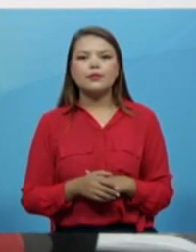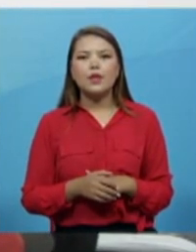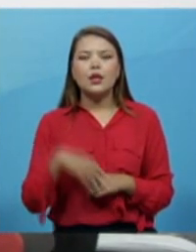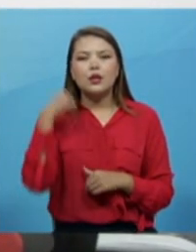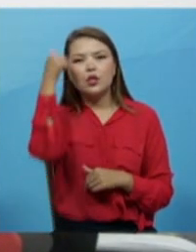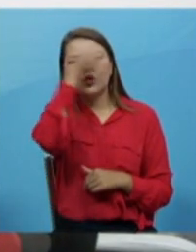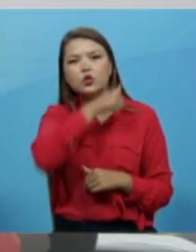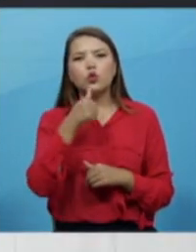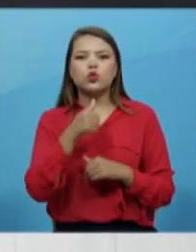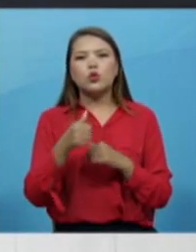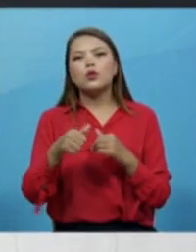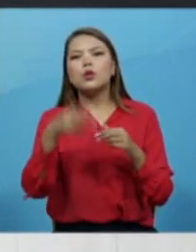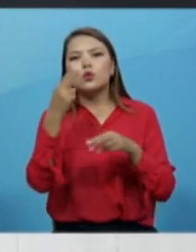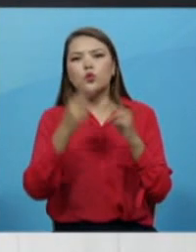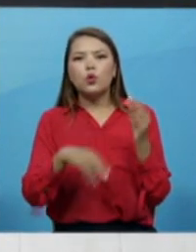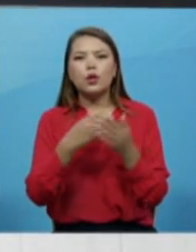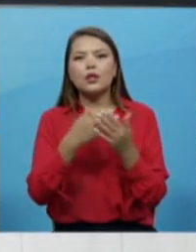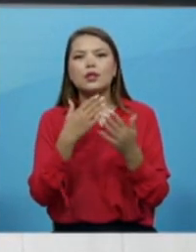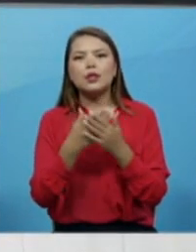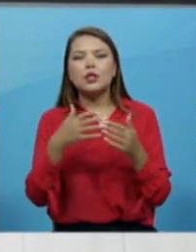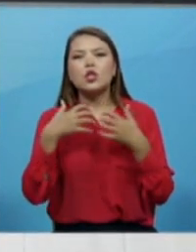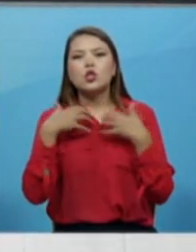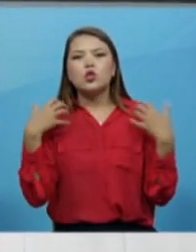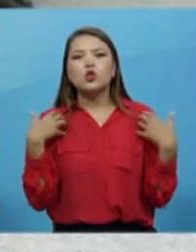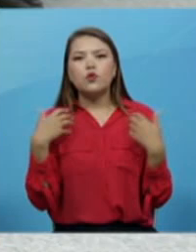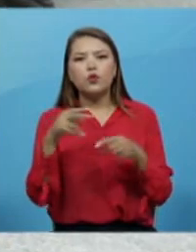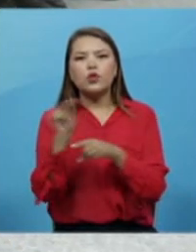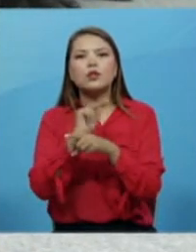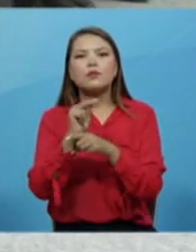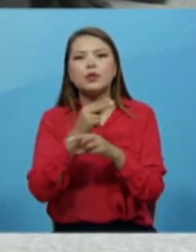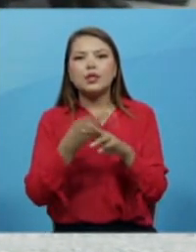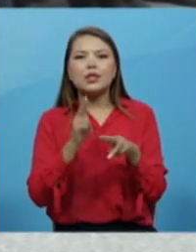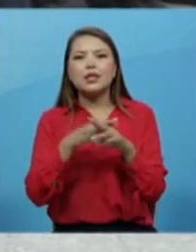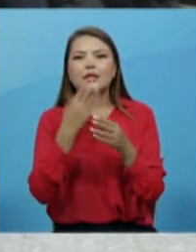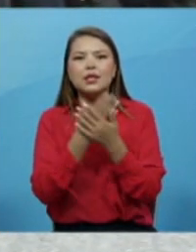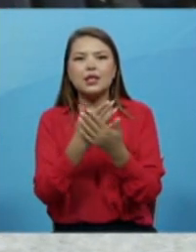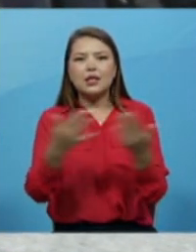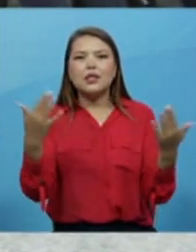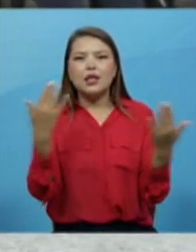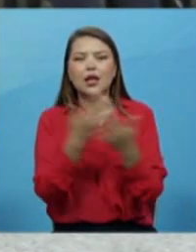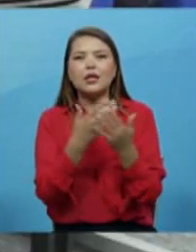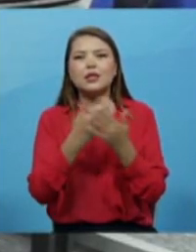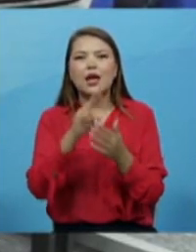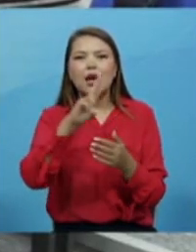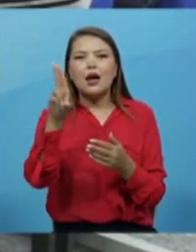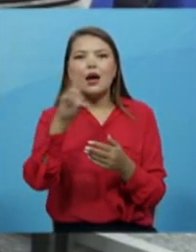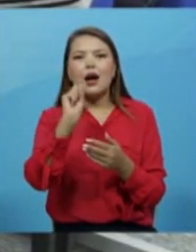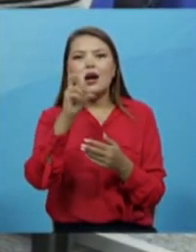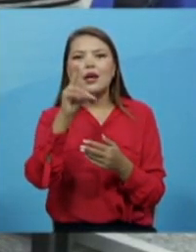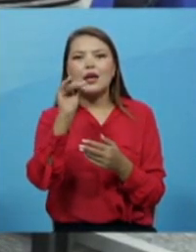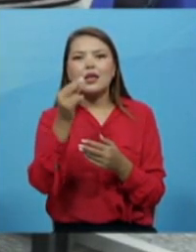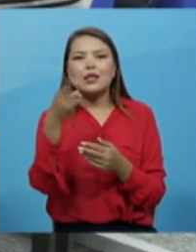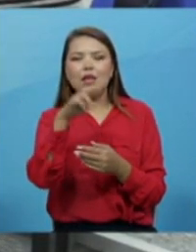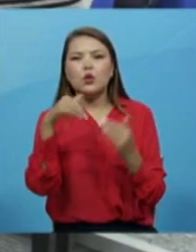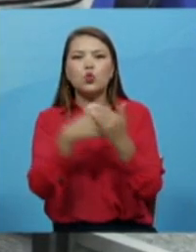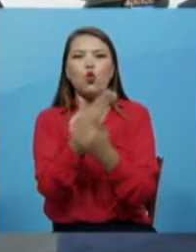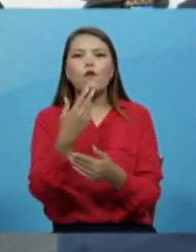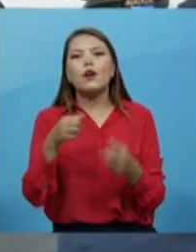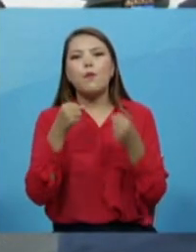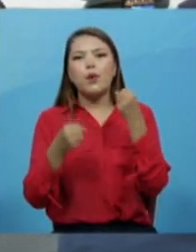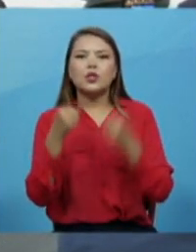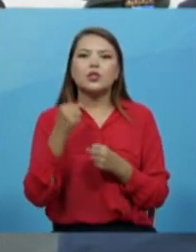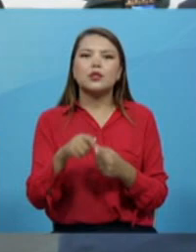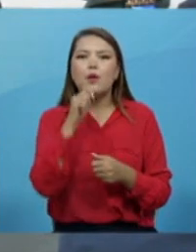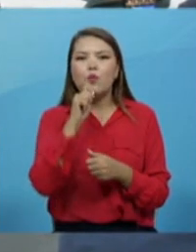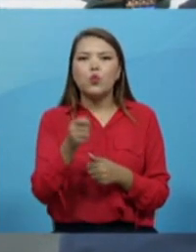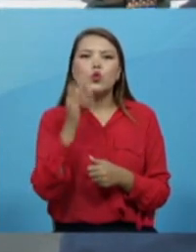Жыл соңына дейін маңғыстаулық ветеринарларға 70-ке жуық автокөлік беріледі. Бұл туралы қарағиялықтардың облыс әкімімен кездесуінде айтылды. Аталған